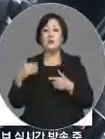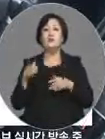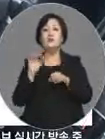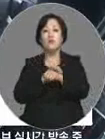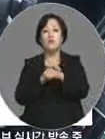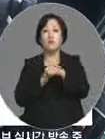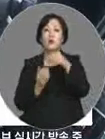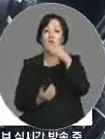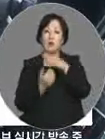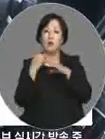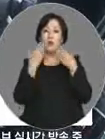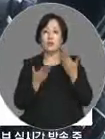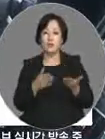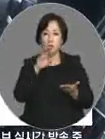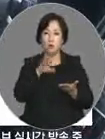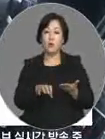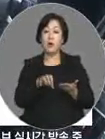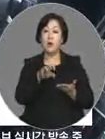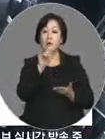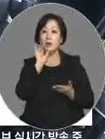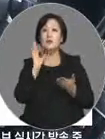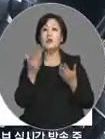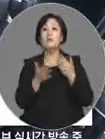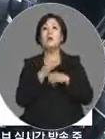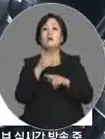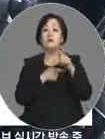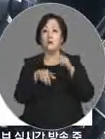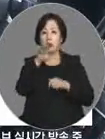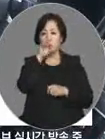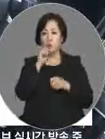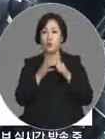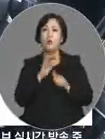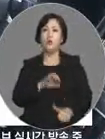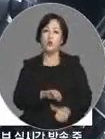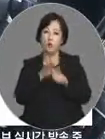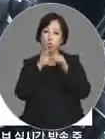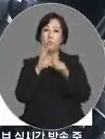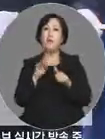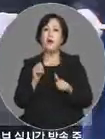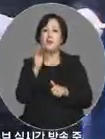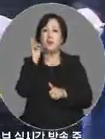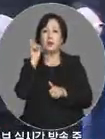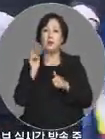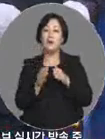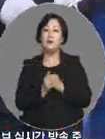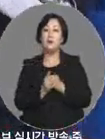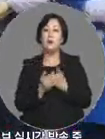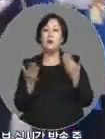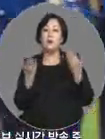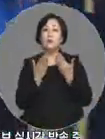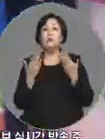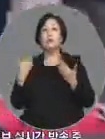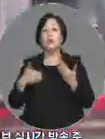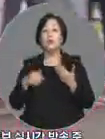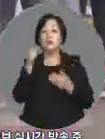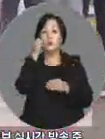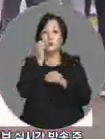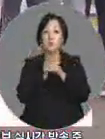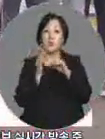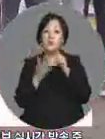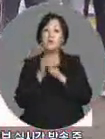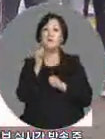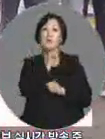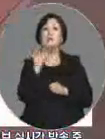있는데 쉴 공간이 있으면은 더 좋고 이용을 많이 하겠지요. 노동 사각지대에 놓여있던